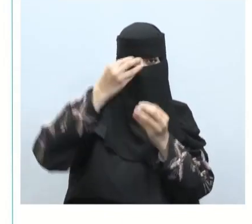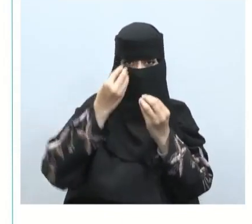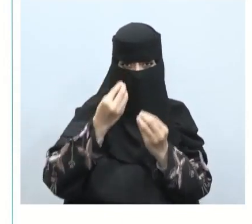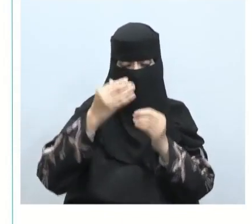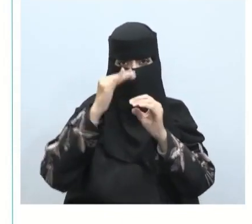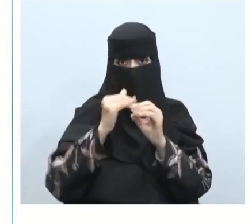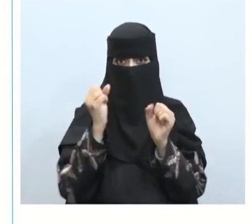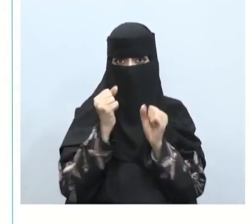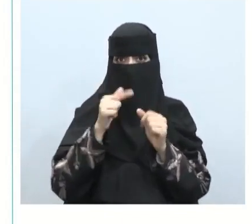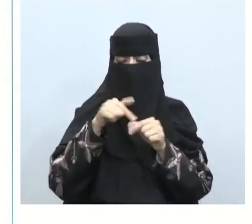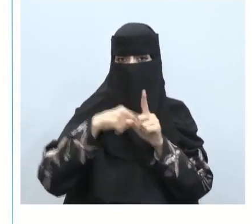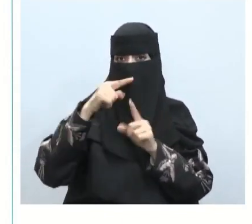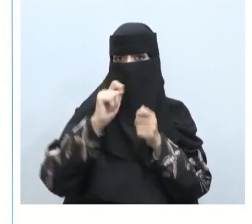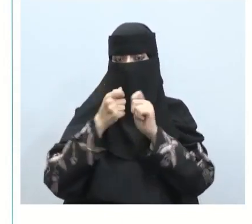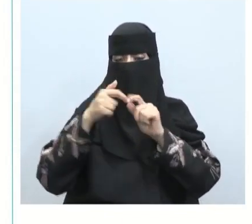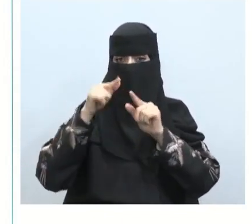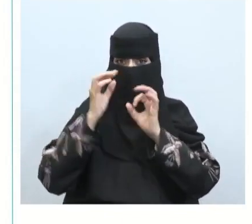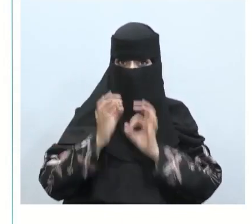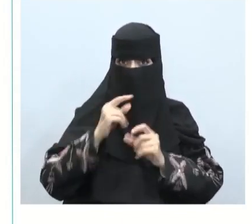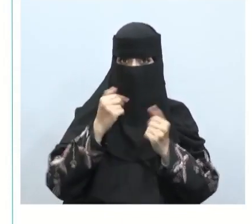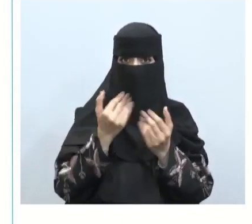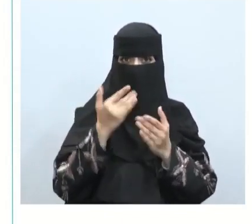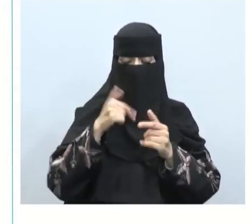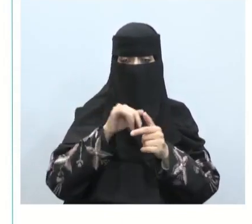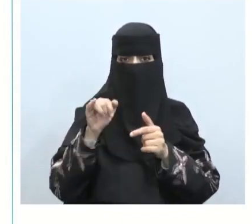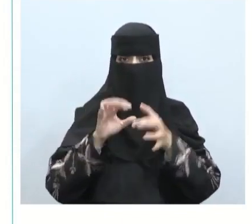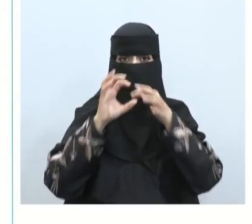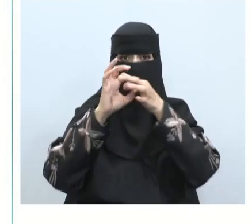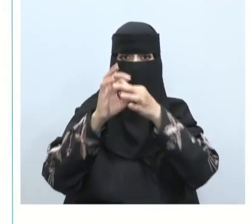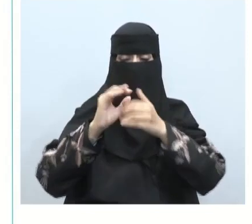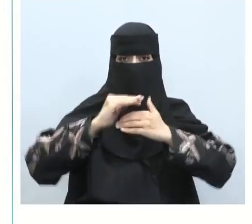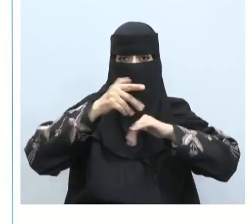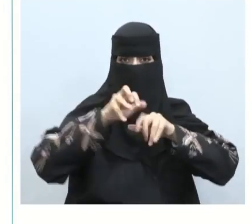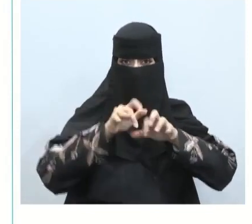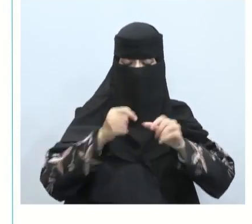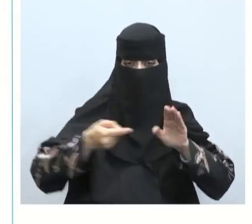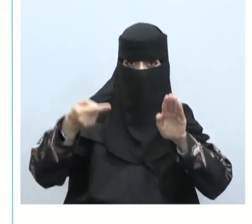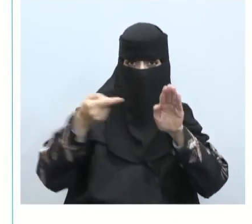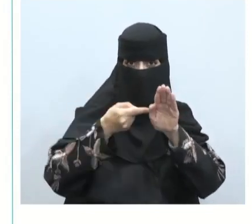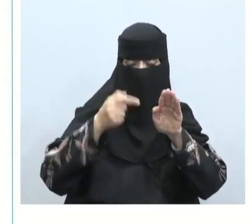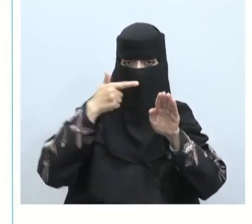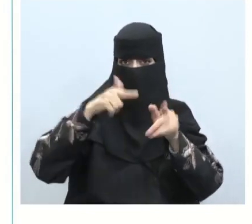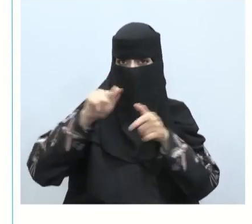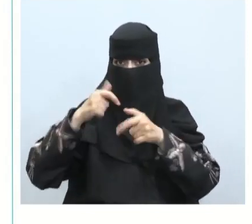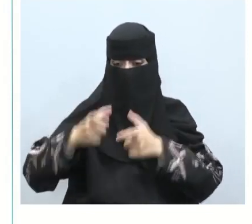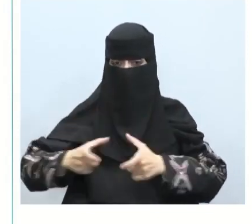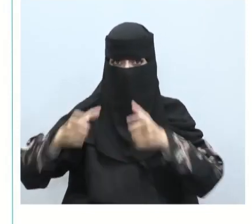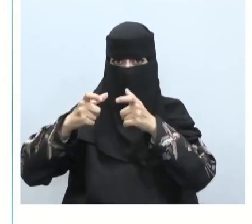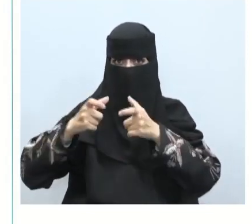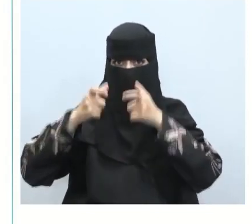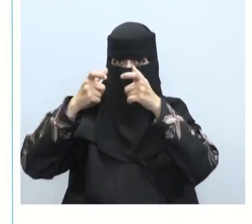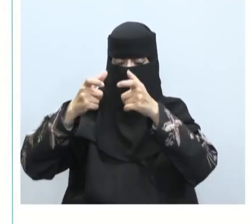حارا ايضا ان تتحقق من عدم اتصال الحاسب بكبت يو اس بي او اقراص في